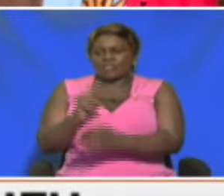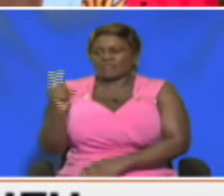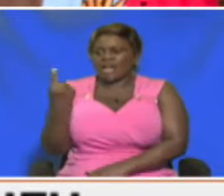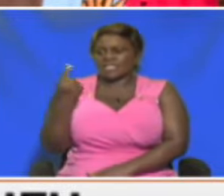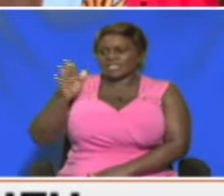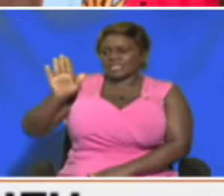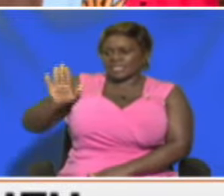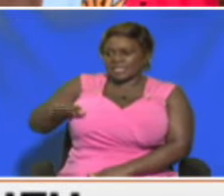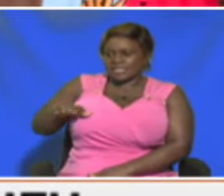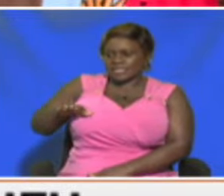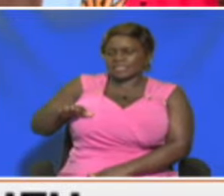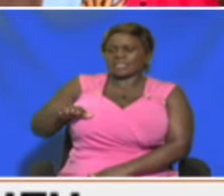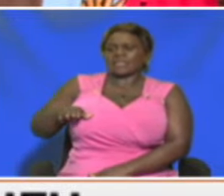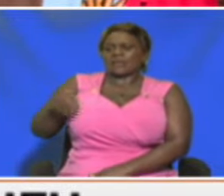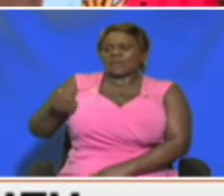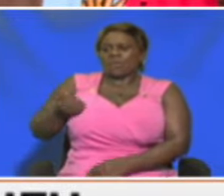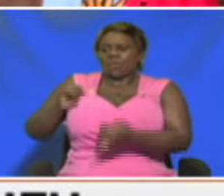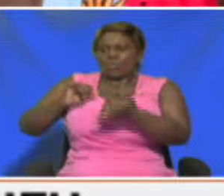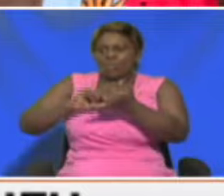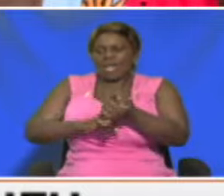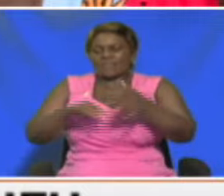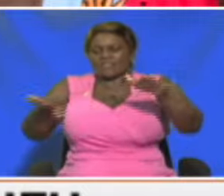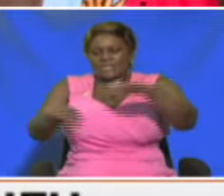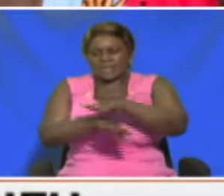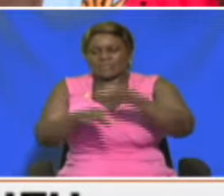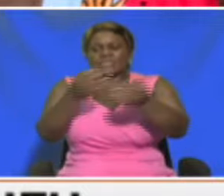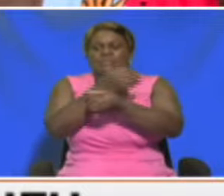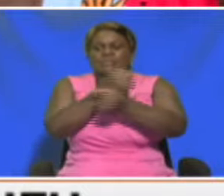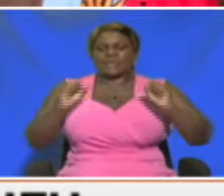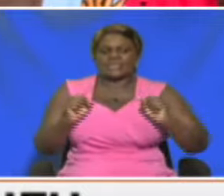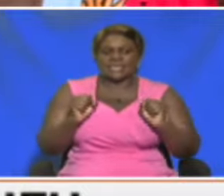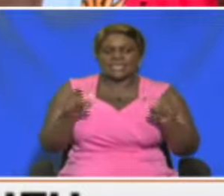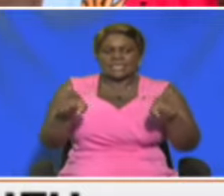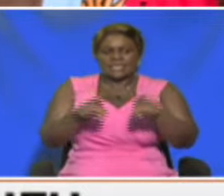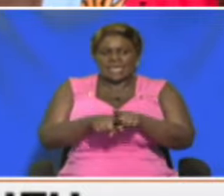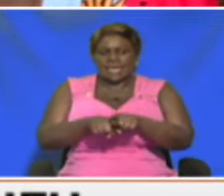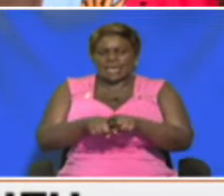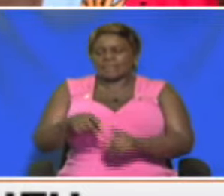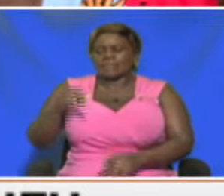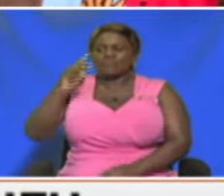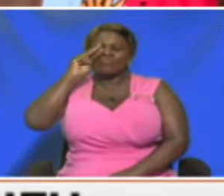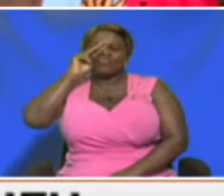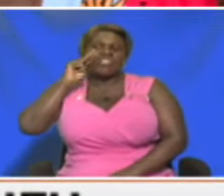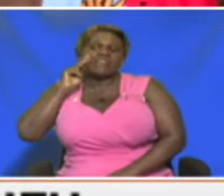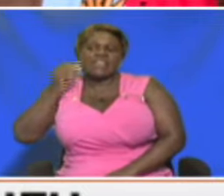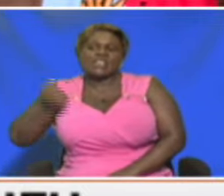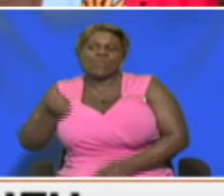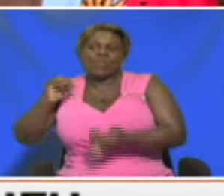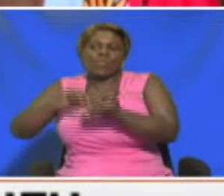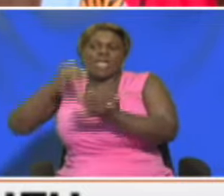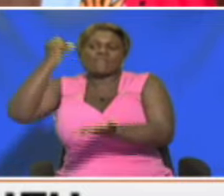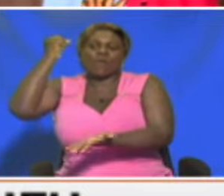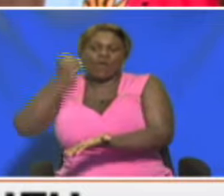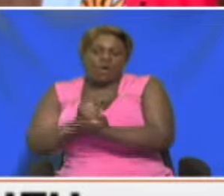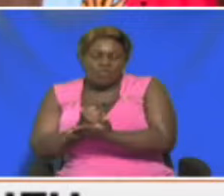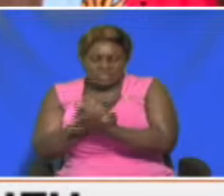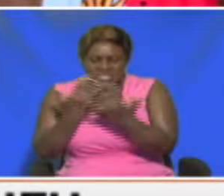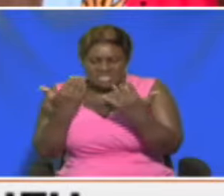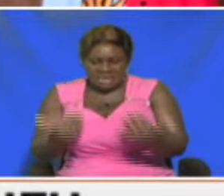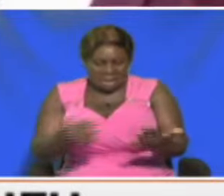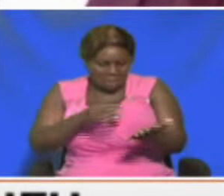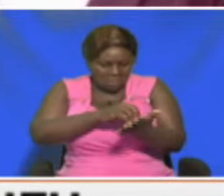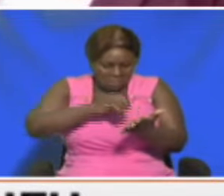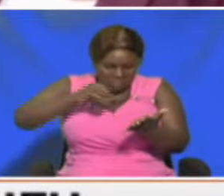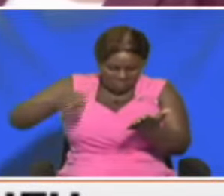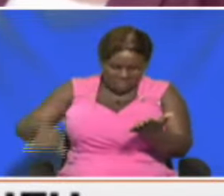Lady, the spouse of the Deputy President, and the Prime Cabinet Secretary will be